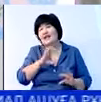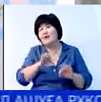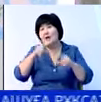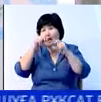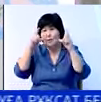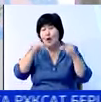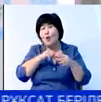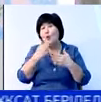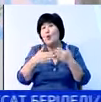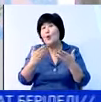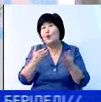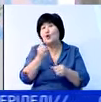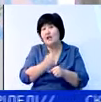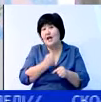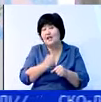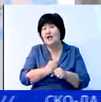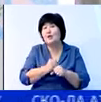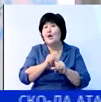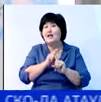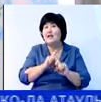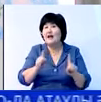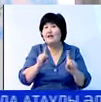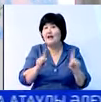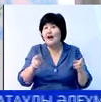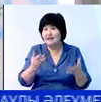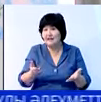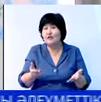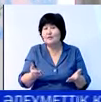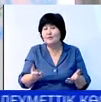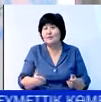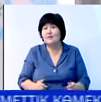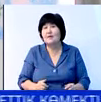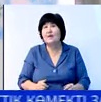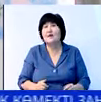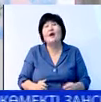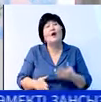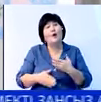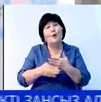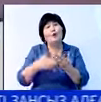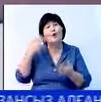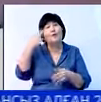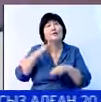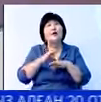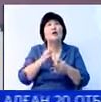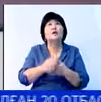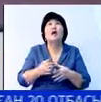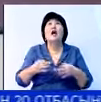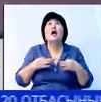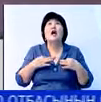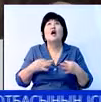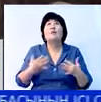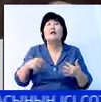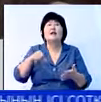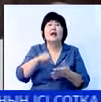өз қолдарымен жасау техникасын жаңағы құптау қолдау мақсатында ұйымдастырылды. Мерекелік